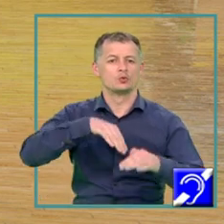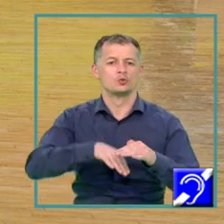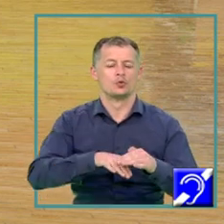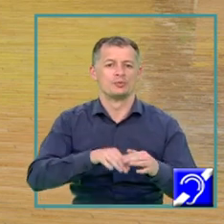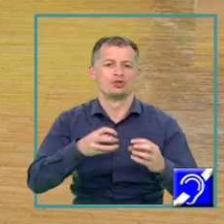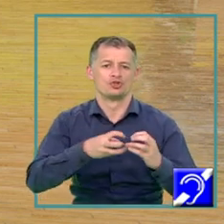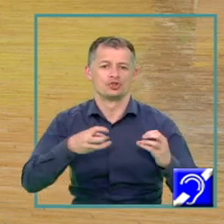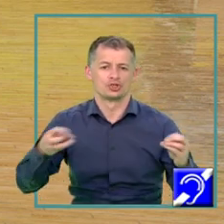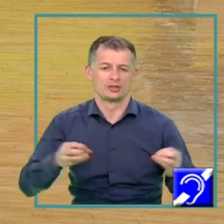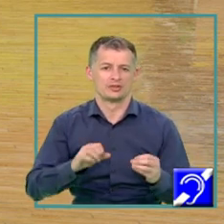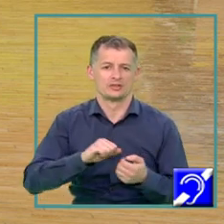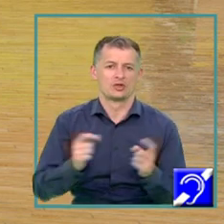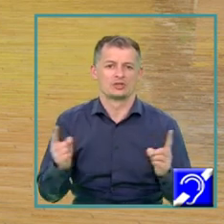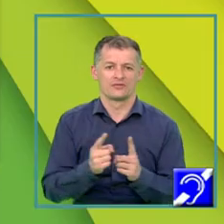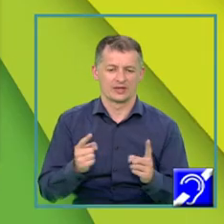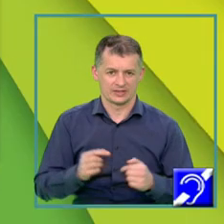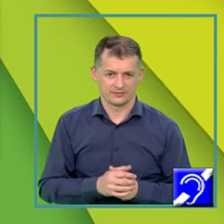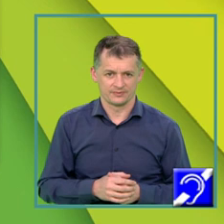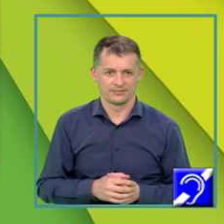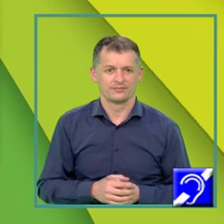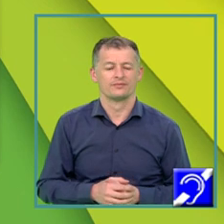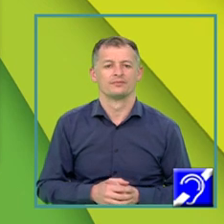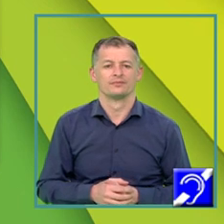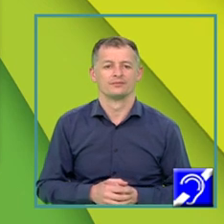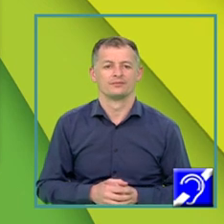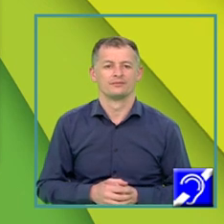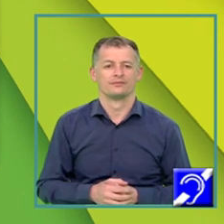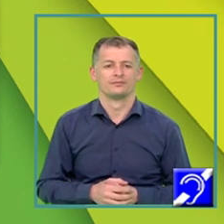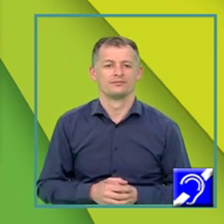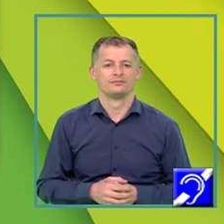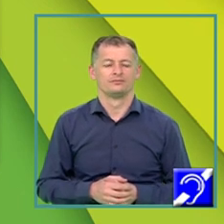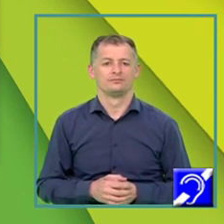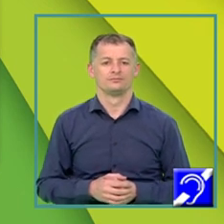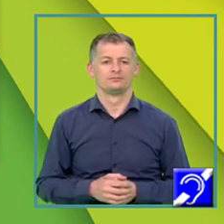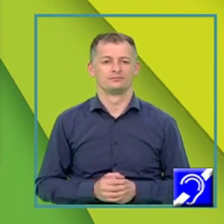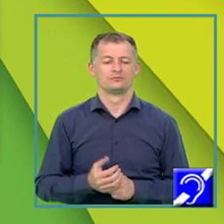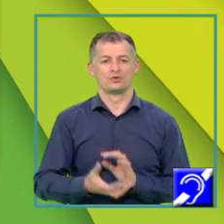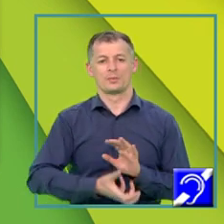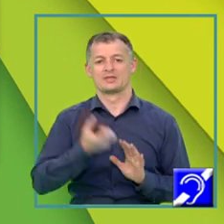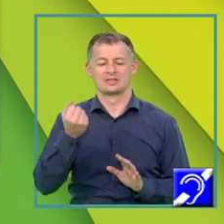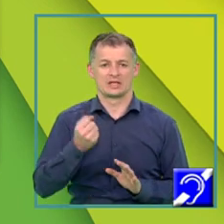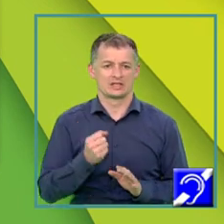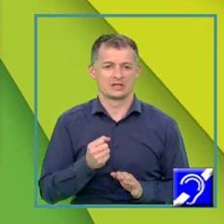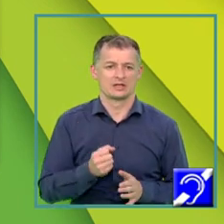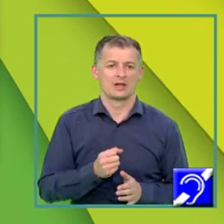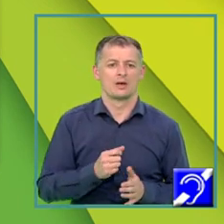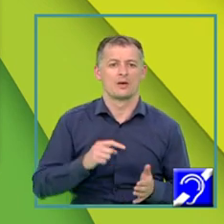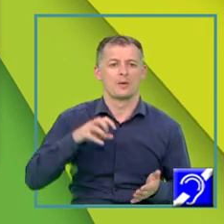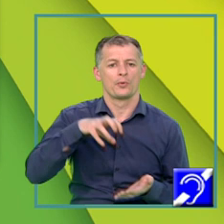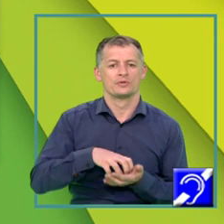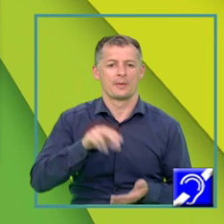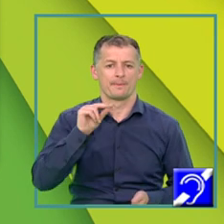sau secvență S2 din șirul S1 vom extrage șirul aflat la poziția pe